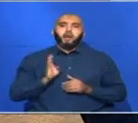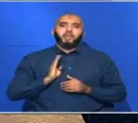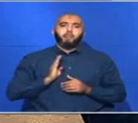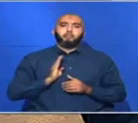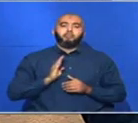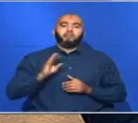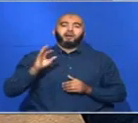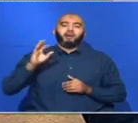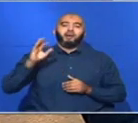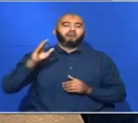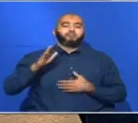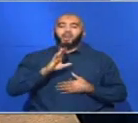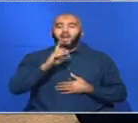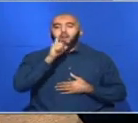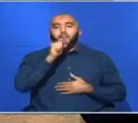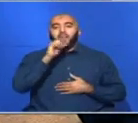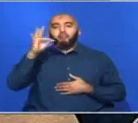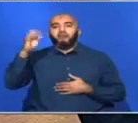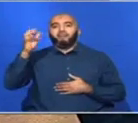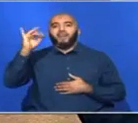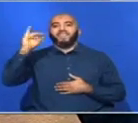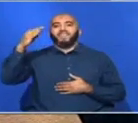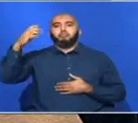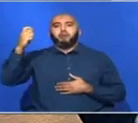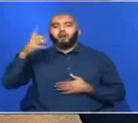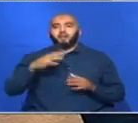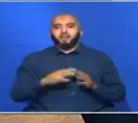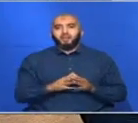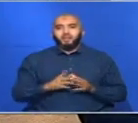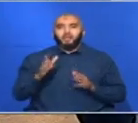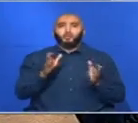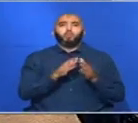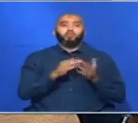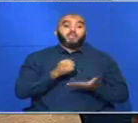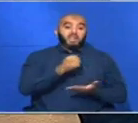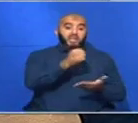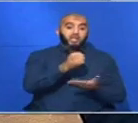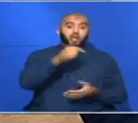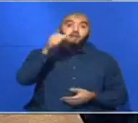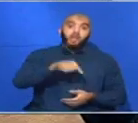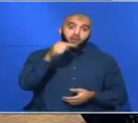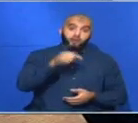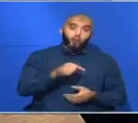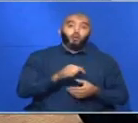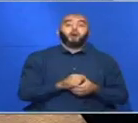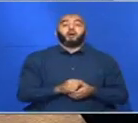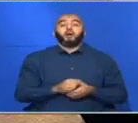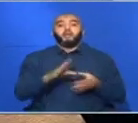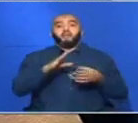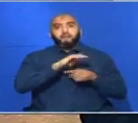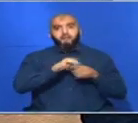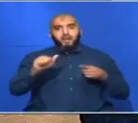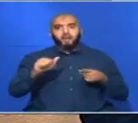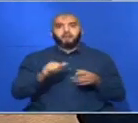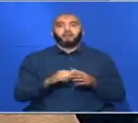المال النقدي ان يدخل فيه البقيه كالعقارات والبيوت وهل هي من حق الذكور